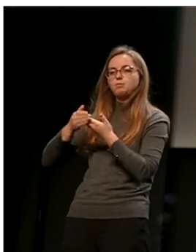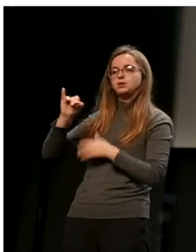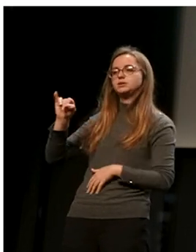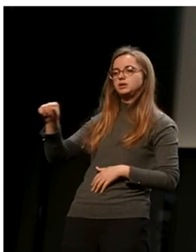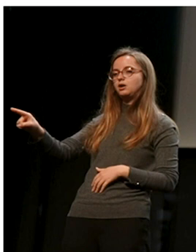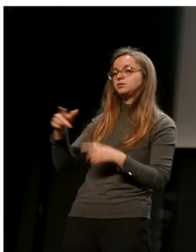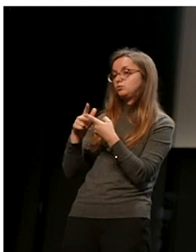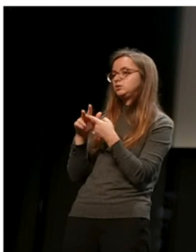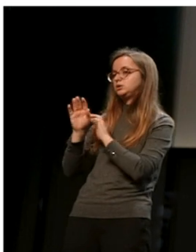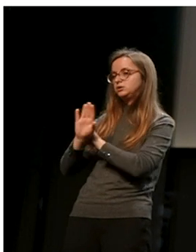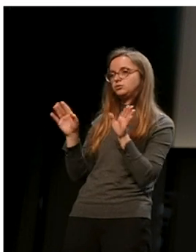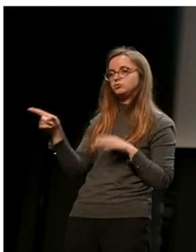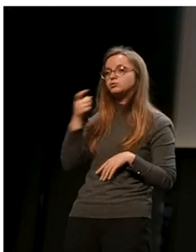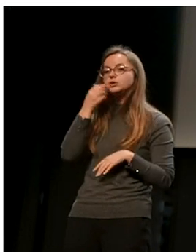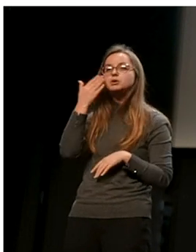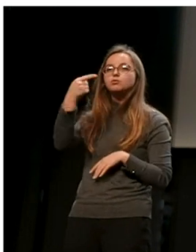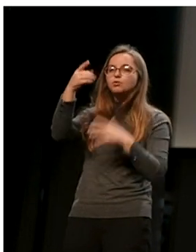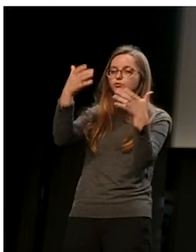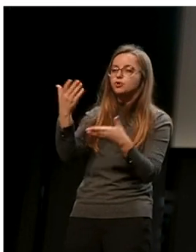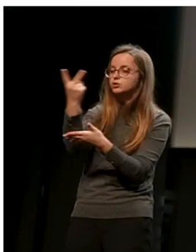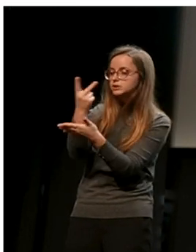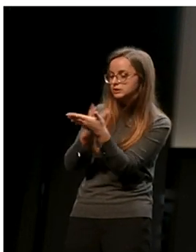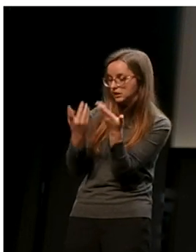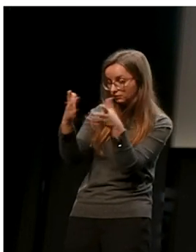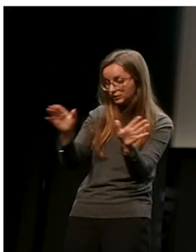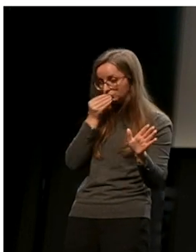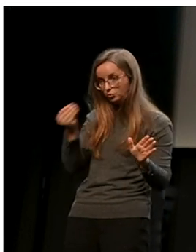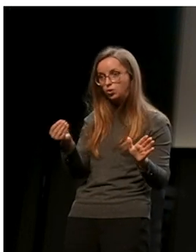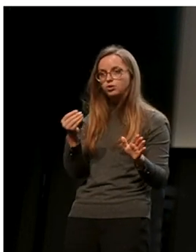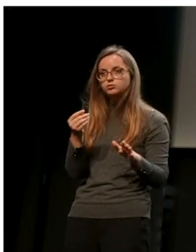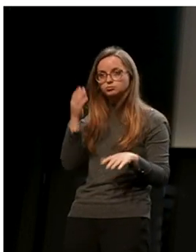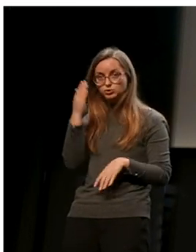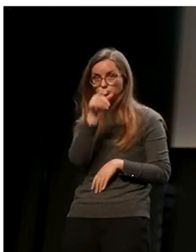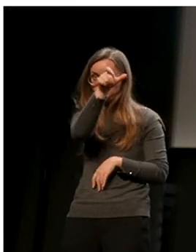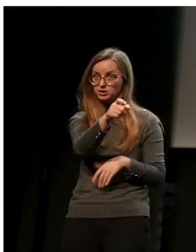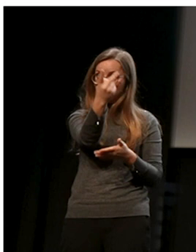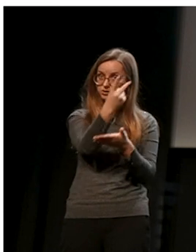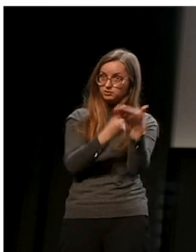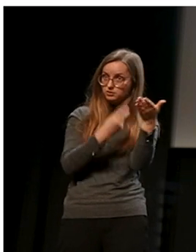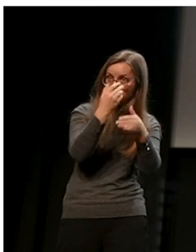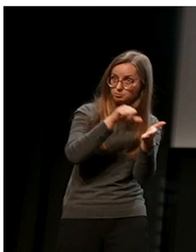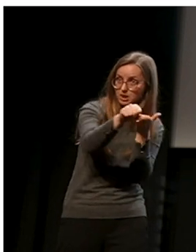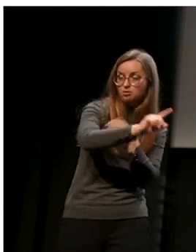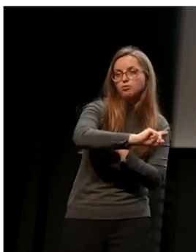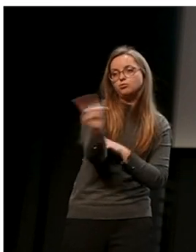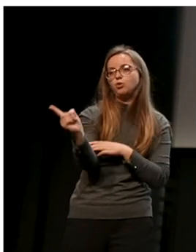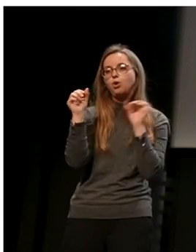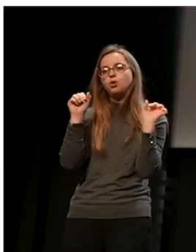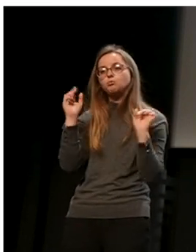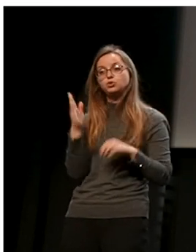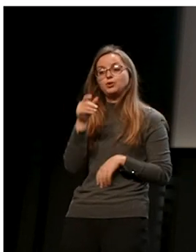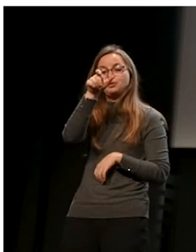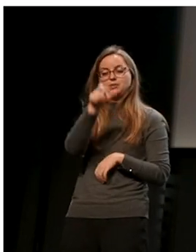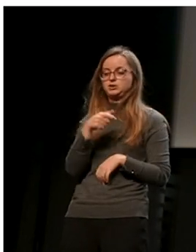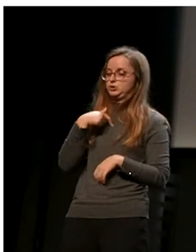illustration finie, vous n'avez pas forcément besoin d'un illustrateur ou d'une illustratrice pour avoir une illustration finie. Vous avez besoin de quelqu'un qui dit à une IA,